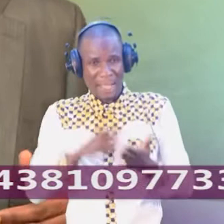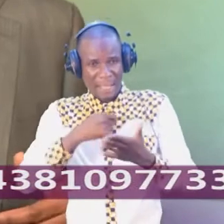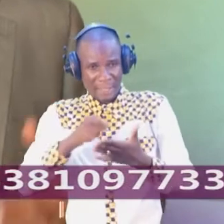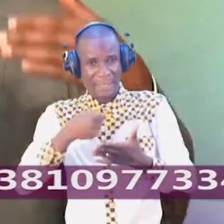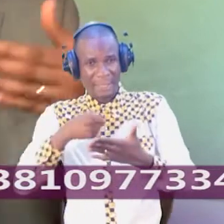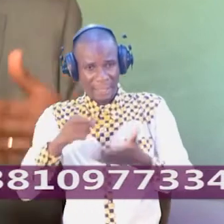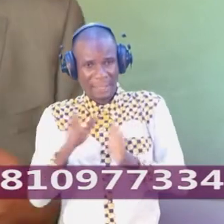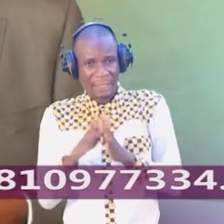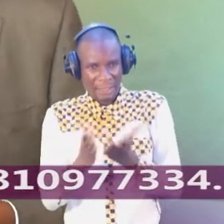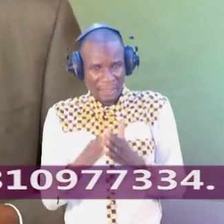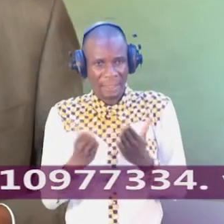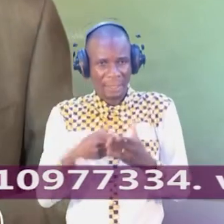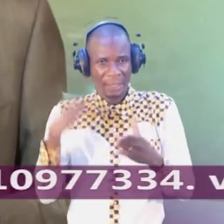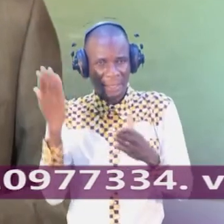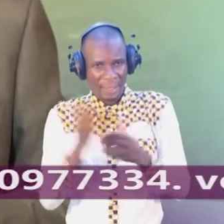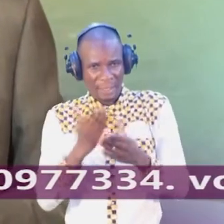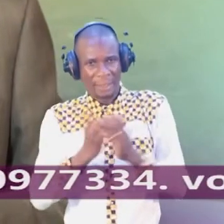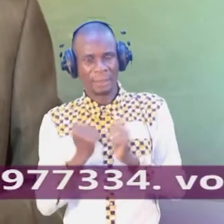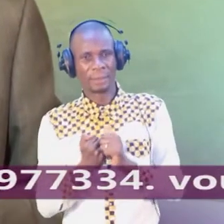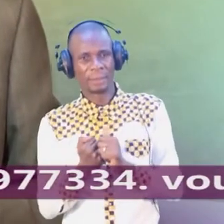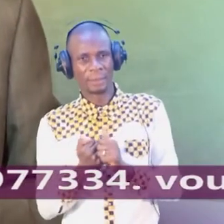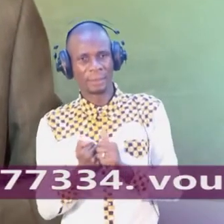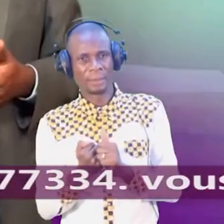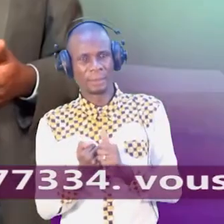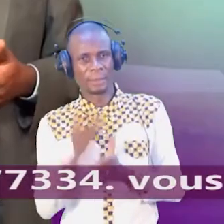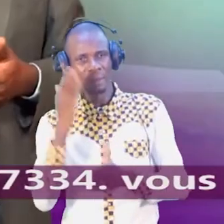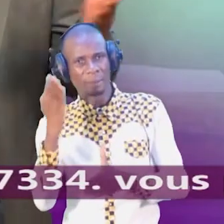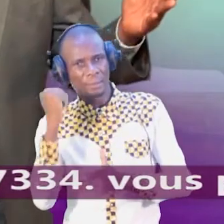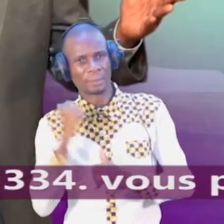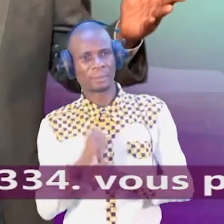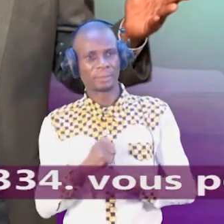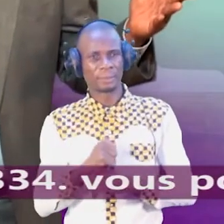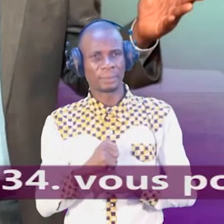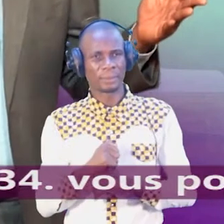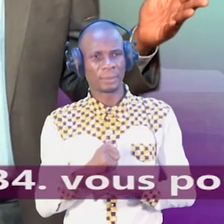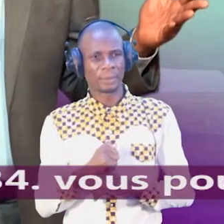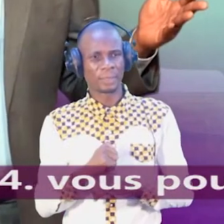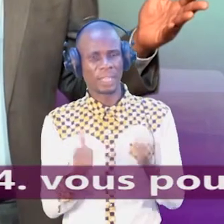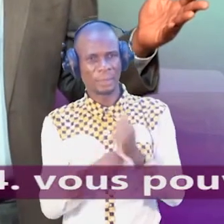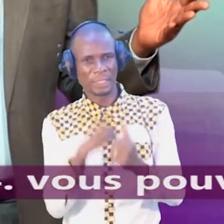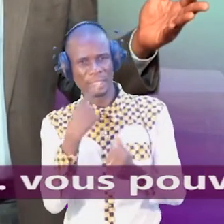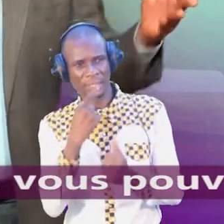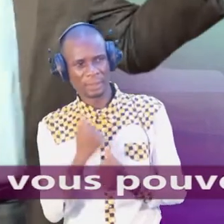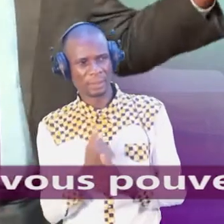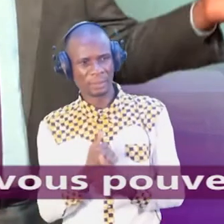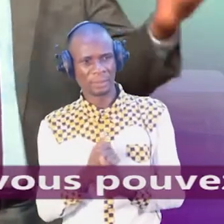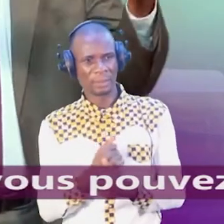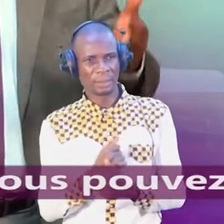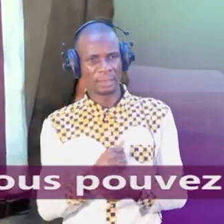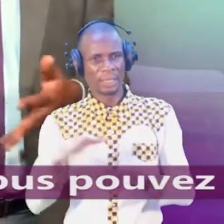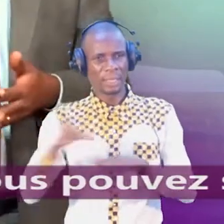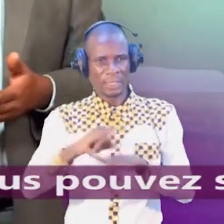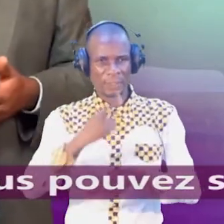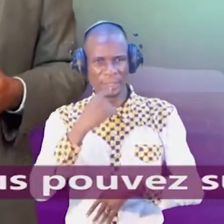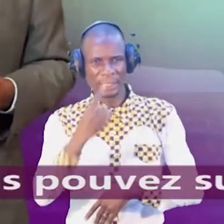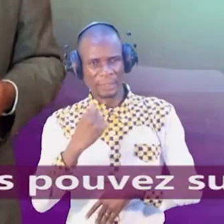manzokande mobulu ezali kokoba mpe bovani ya bato ezali kobeba boni boni ekoki kosale maboye nzokande moto ya bato